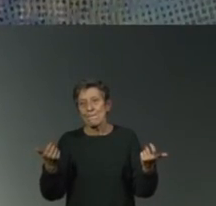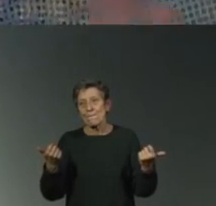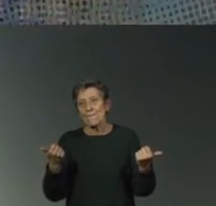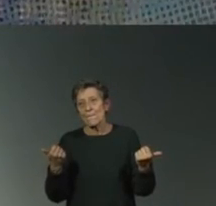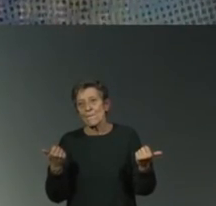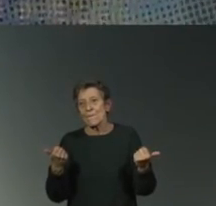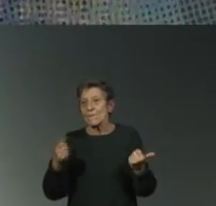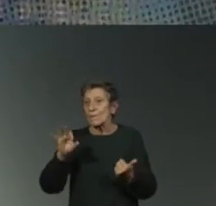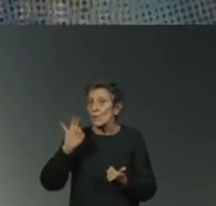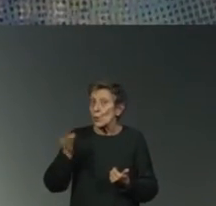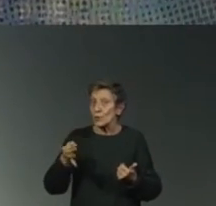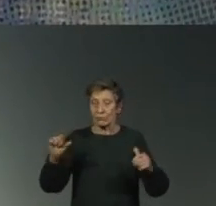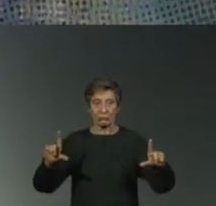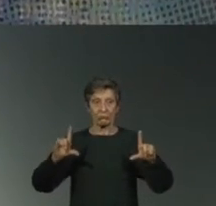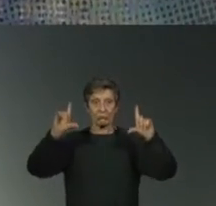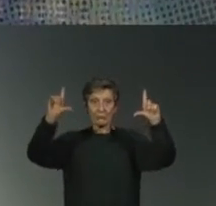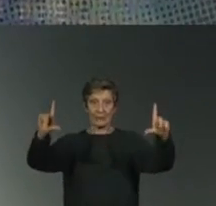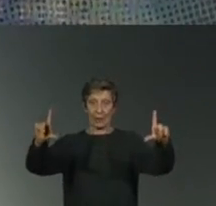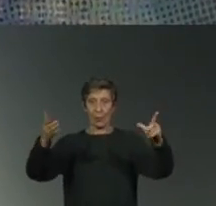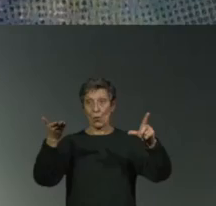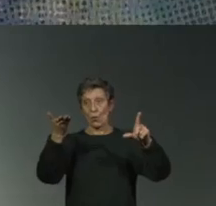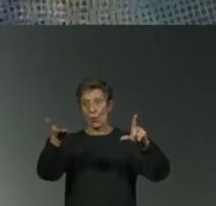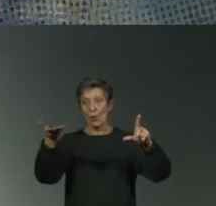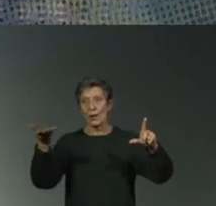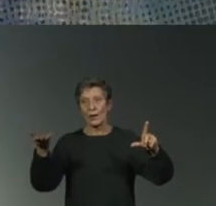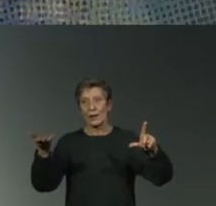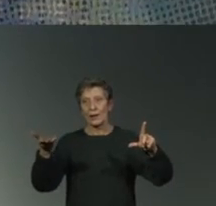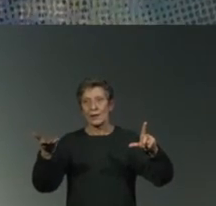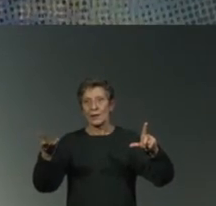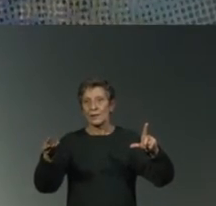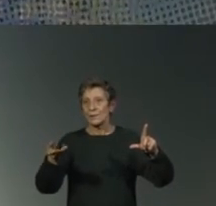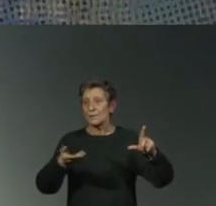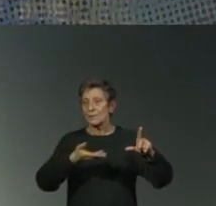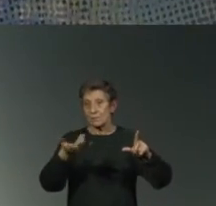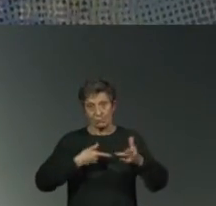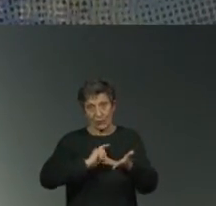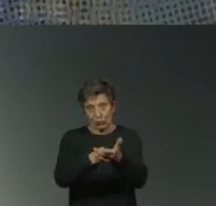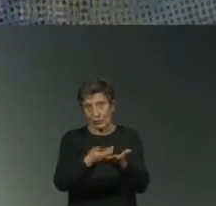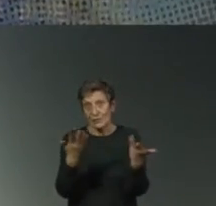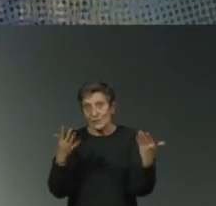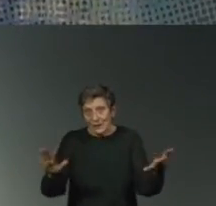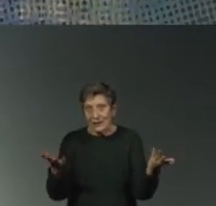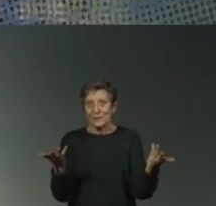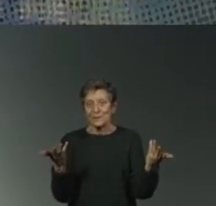en effet, ce tableau, c'est je l'ai acheté,